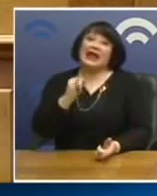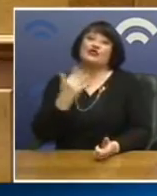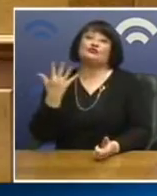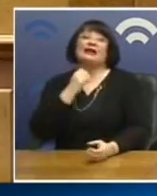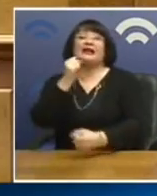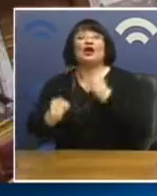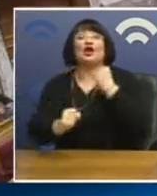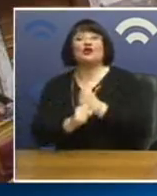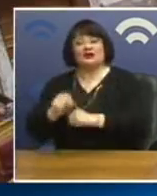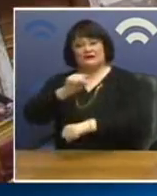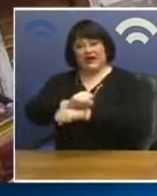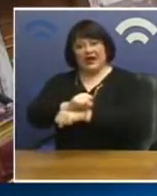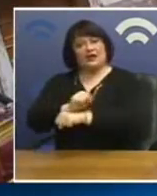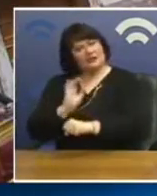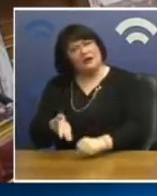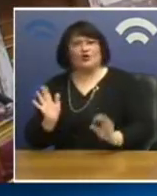εσείς,